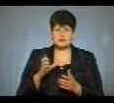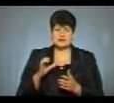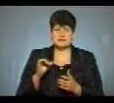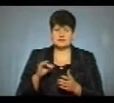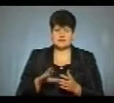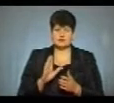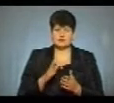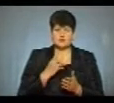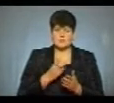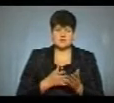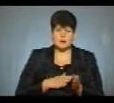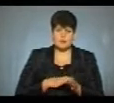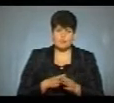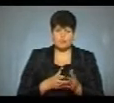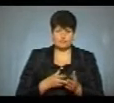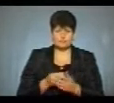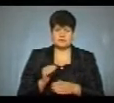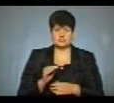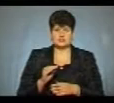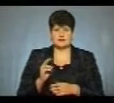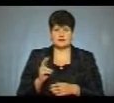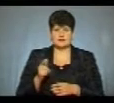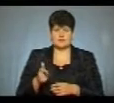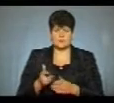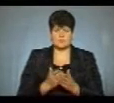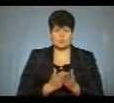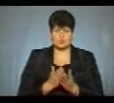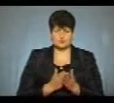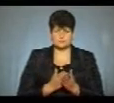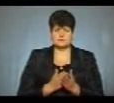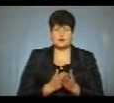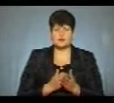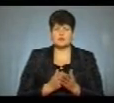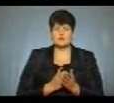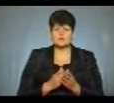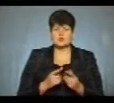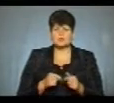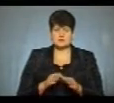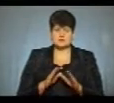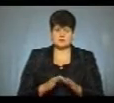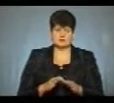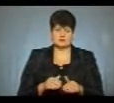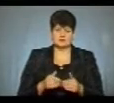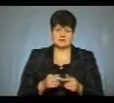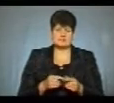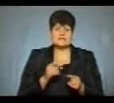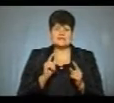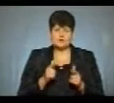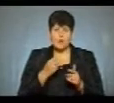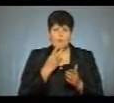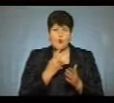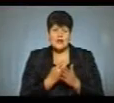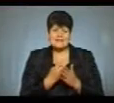повну оплату за житлово-комунальні послуги, нараховану обслуговуючу організацію відповідно до показників їх лічильників. Разом з